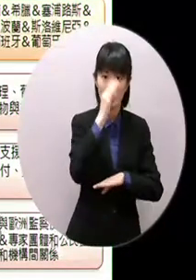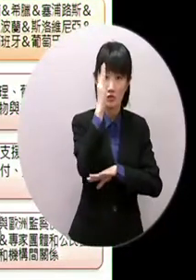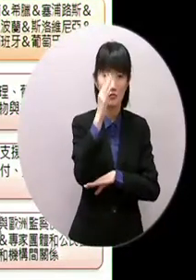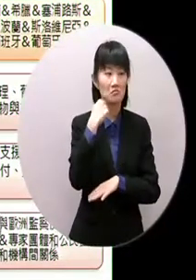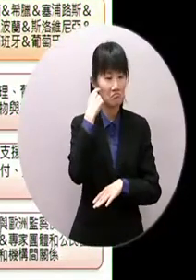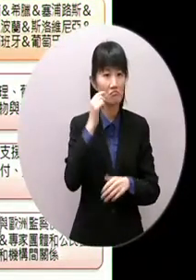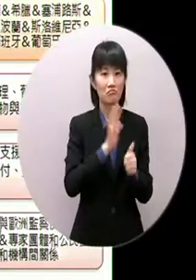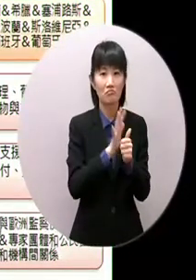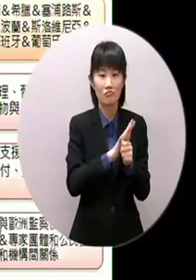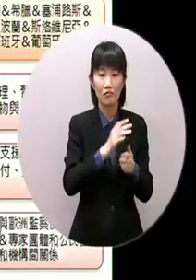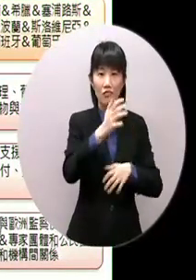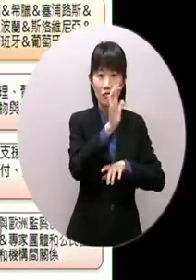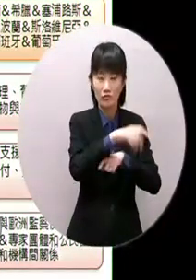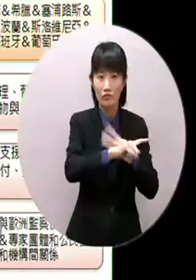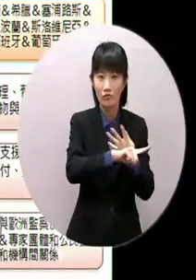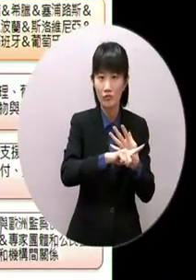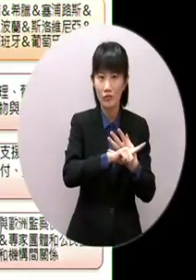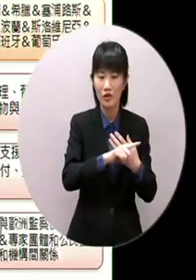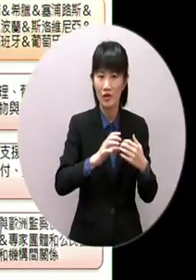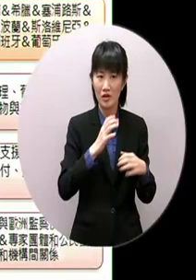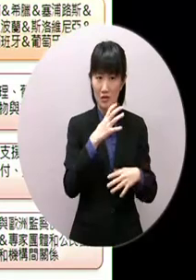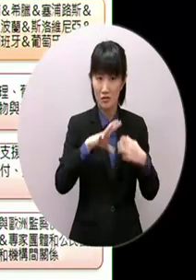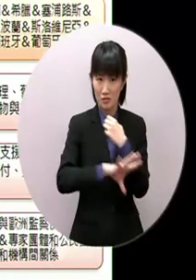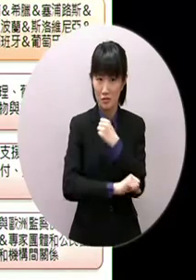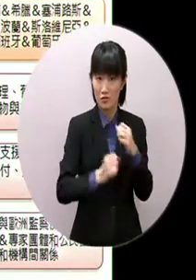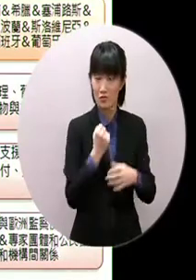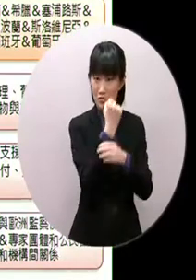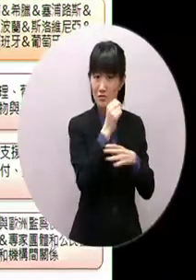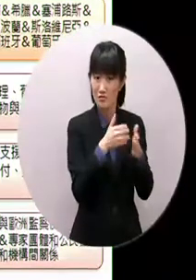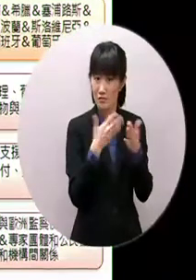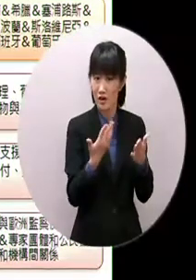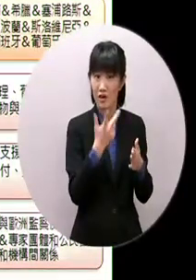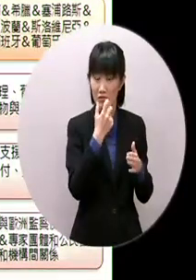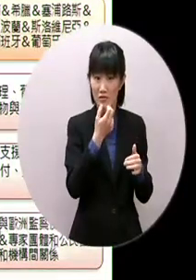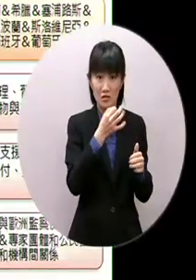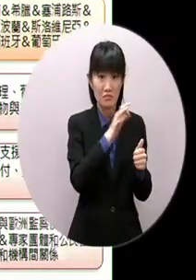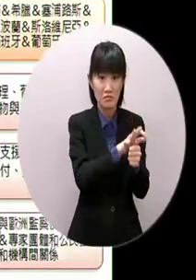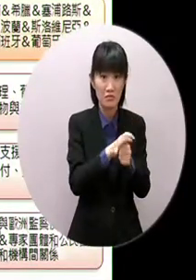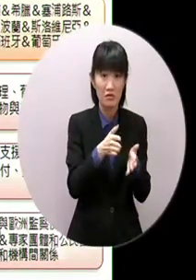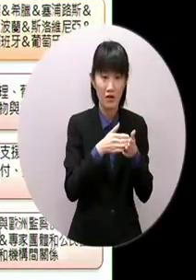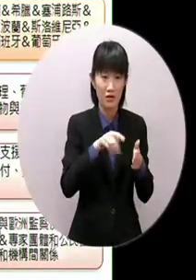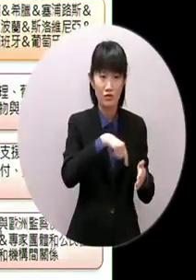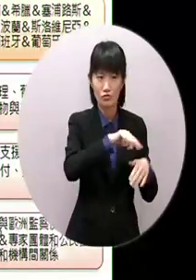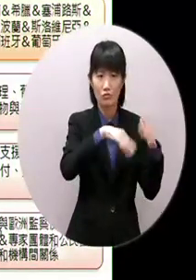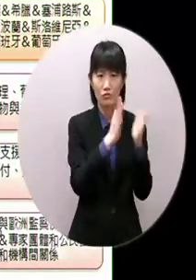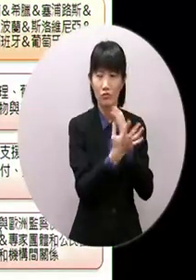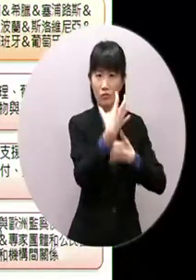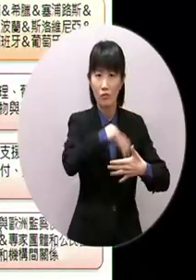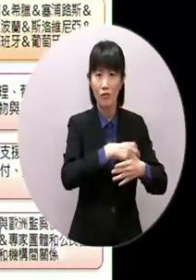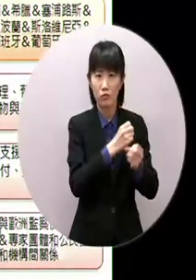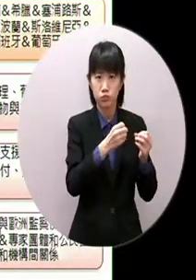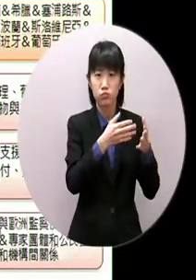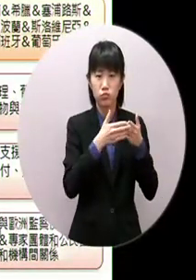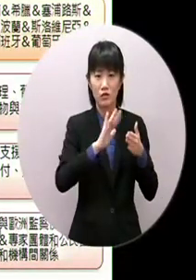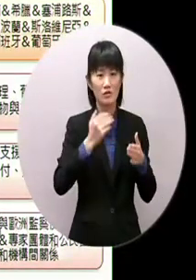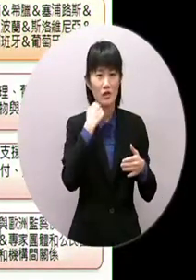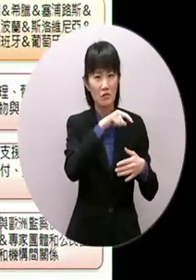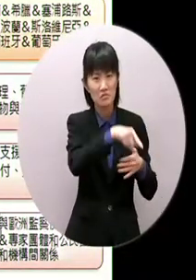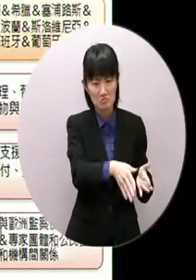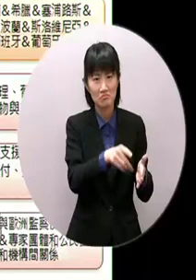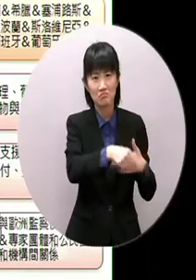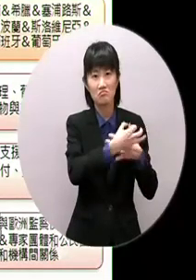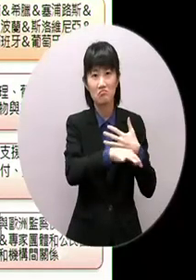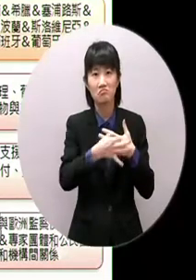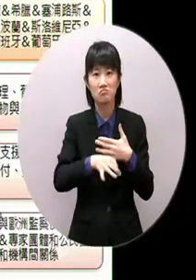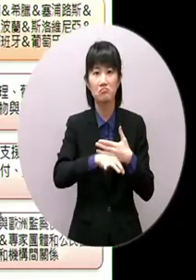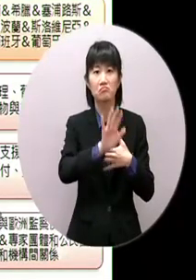产品价格，我们要不要给农民基本支持跟绿色补贴，这个要去讨论啊。这个可能台湾有点忽略，那